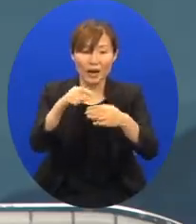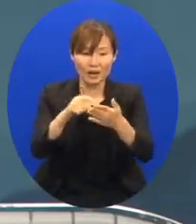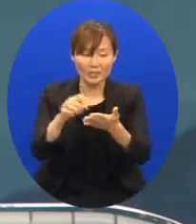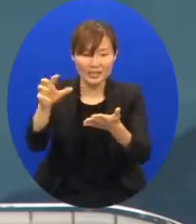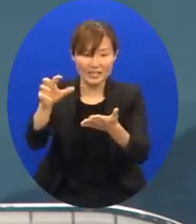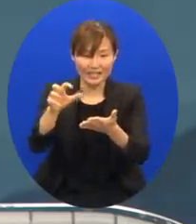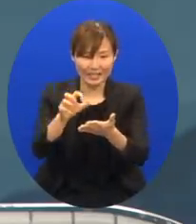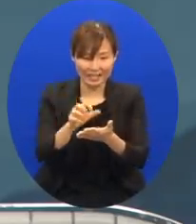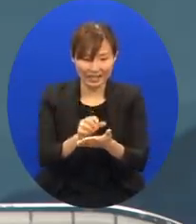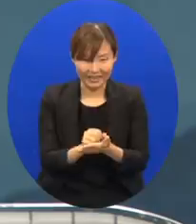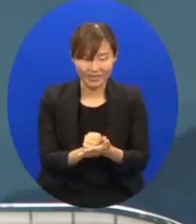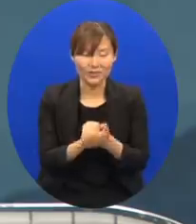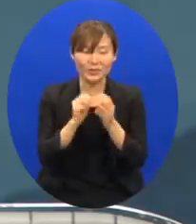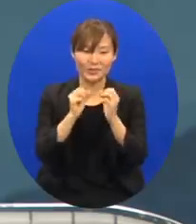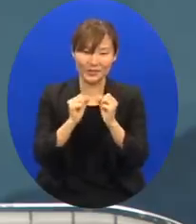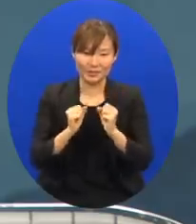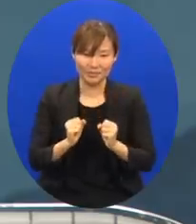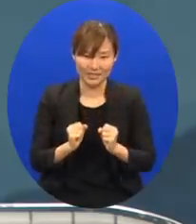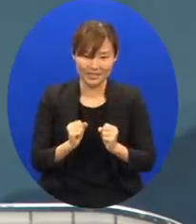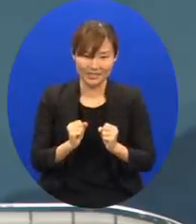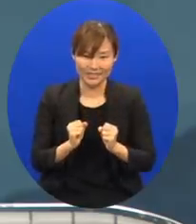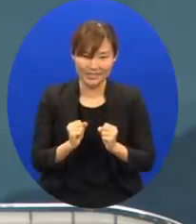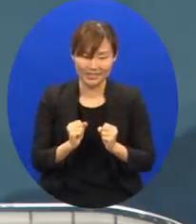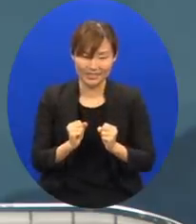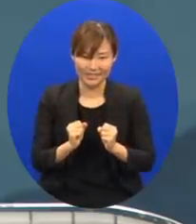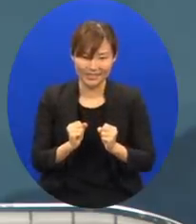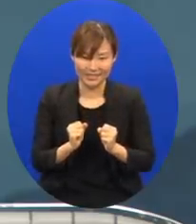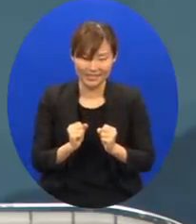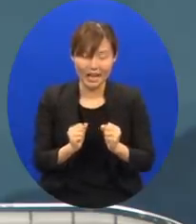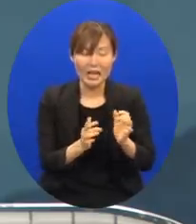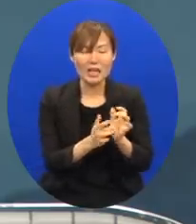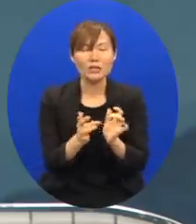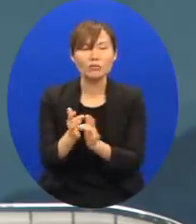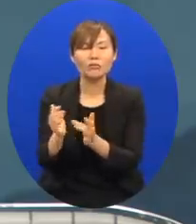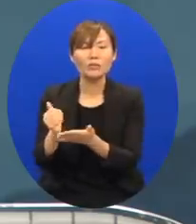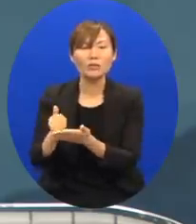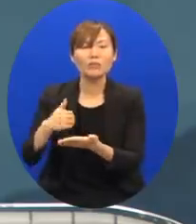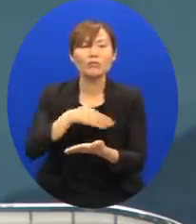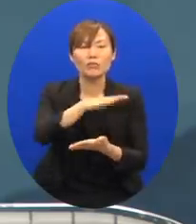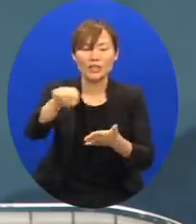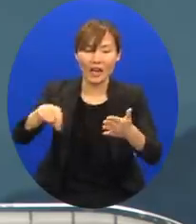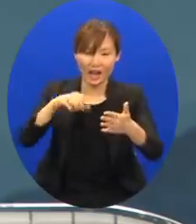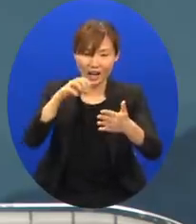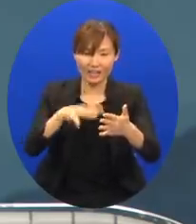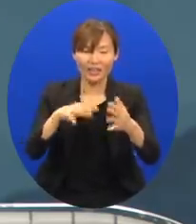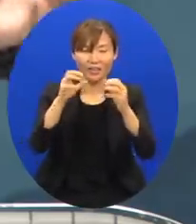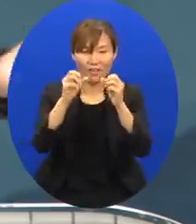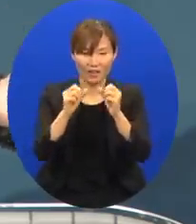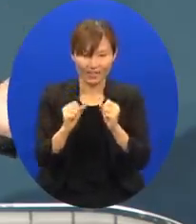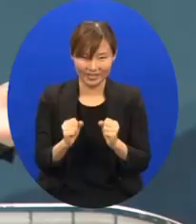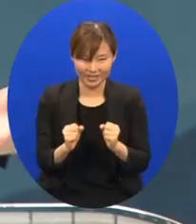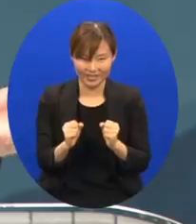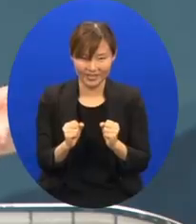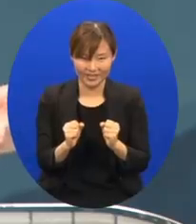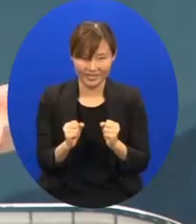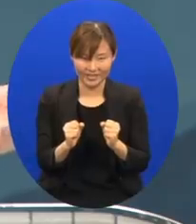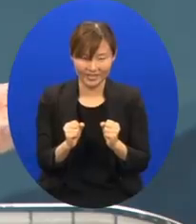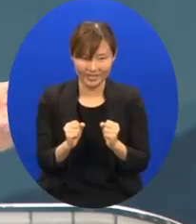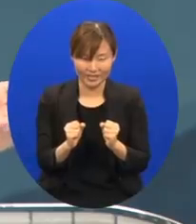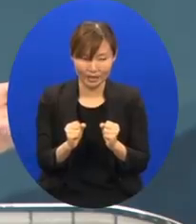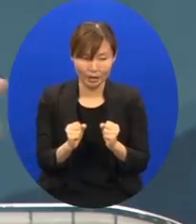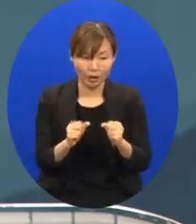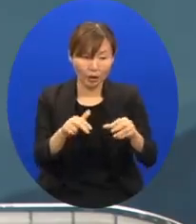그리스도의 마음을 가지고 있다는 것은 예수님이 우리 안에 거하시는 다는거 어느 종교도 그렇게 말하지